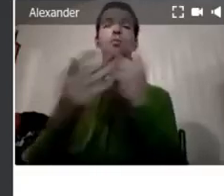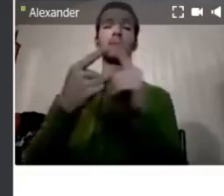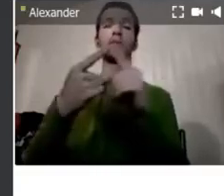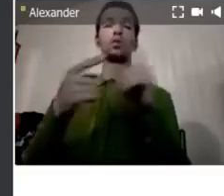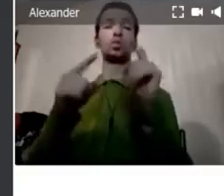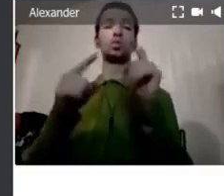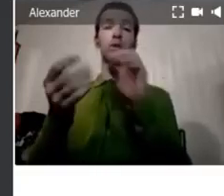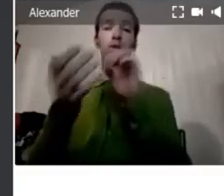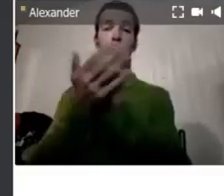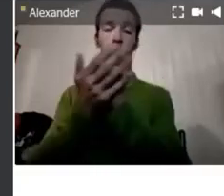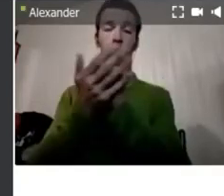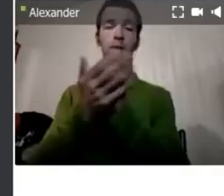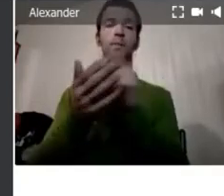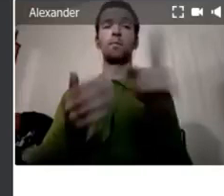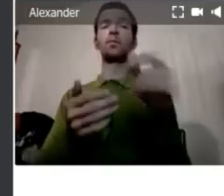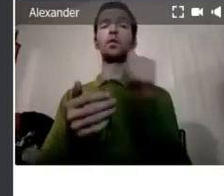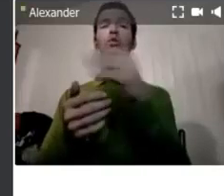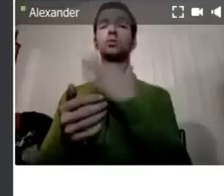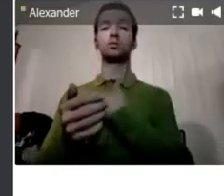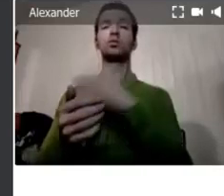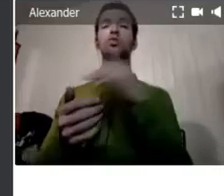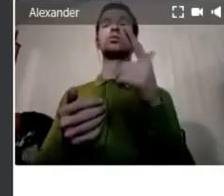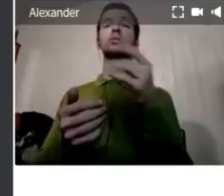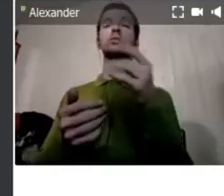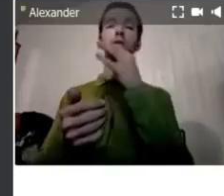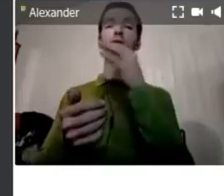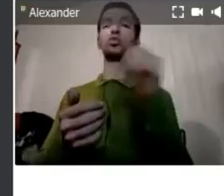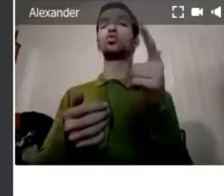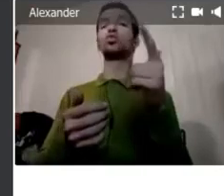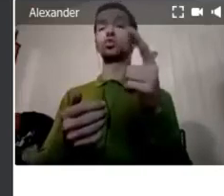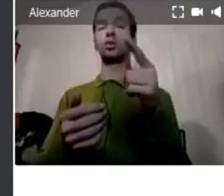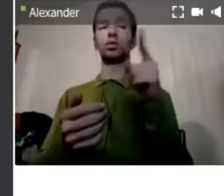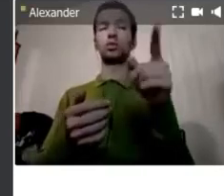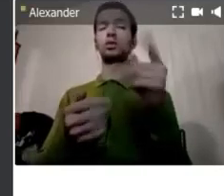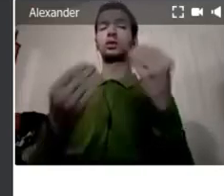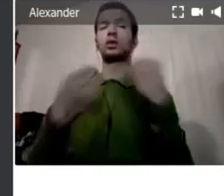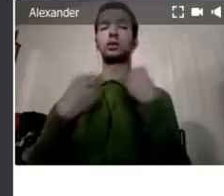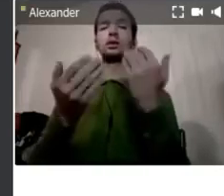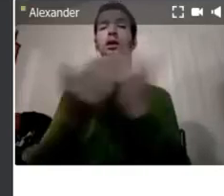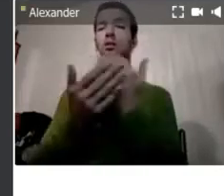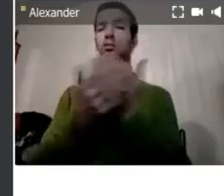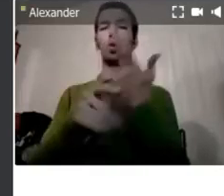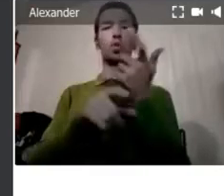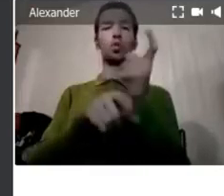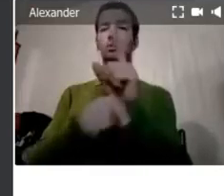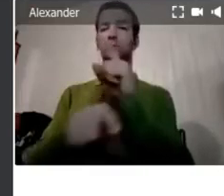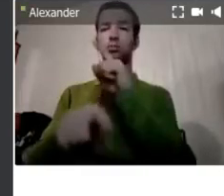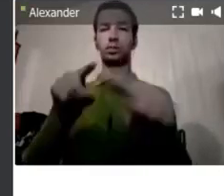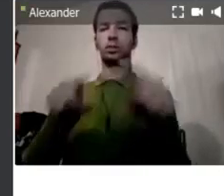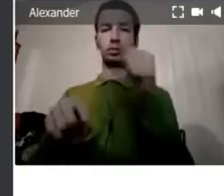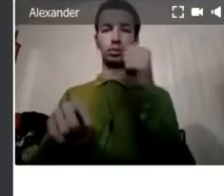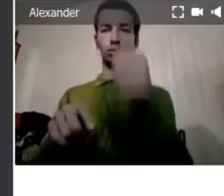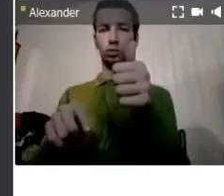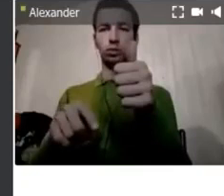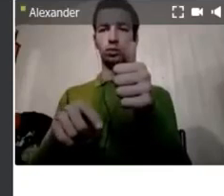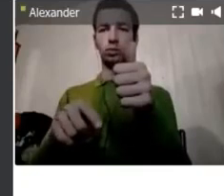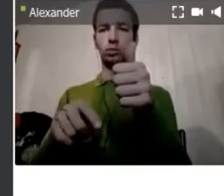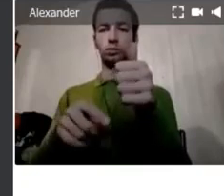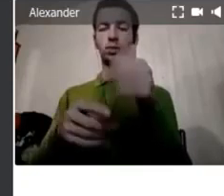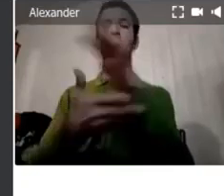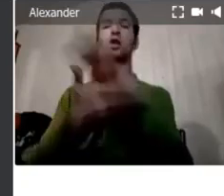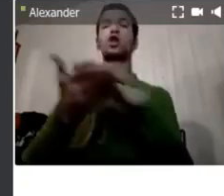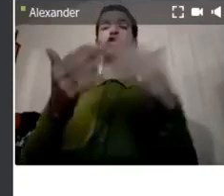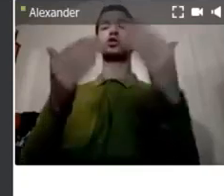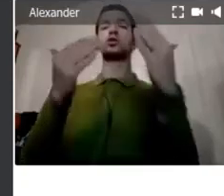быстро позволяет зарабатывать. Очень быстро строится там структура, хорошо можно зарабатывать. А вот классический MLM,